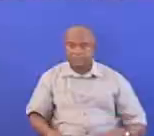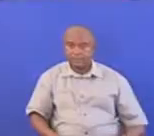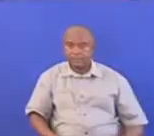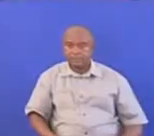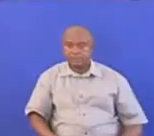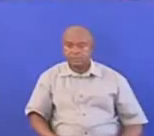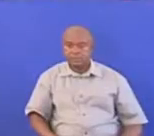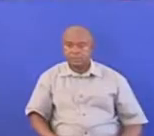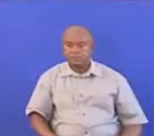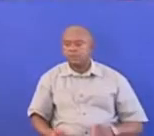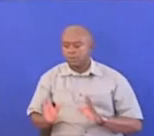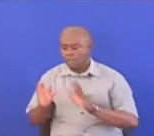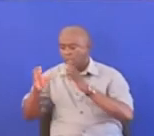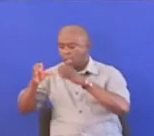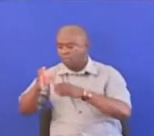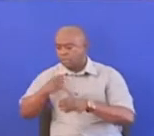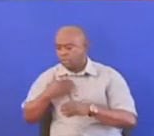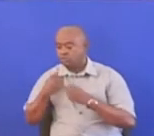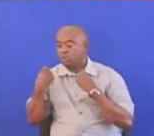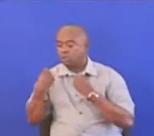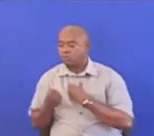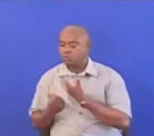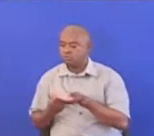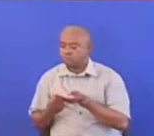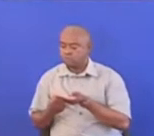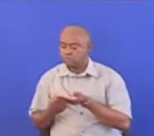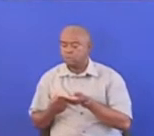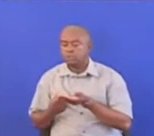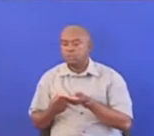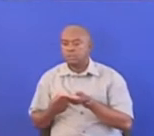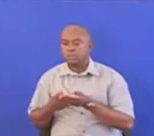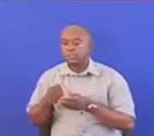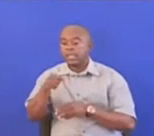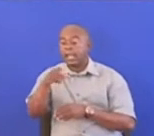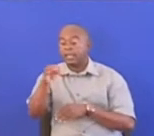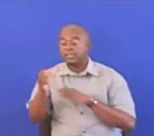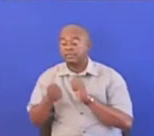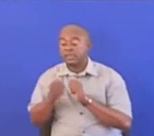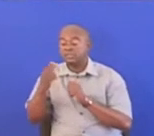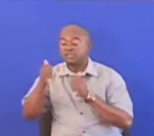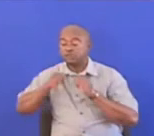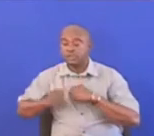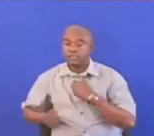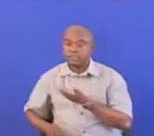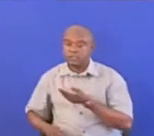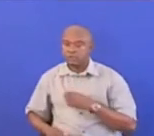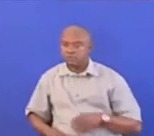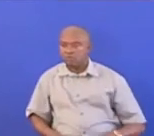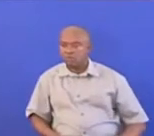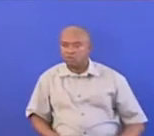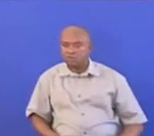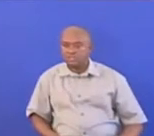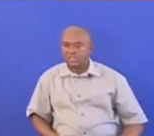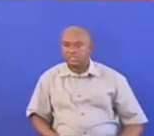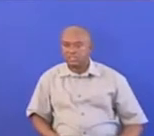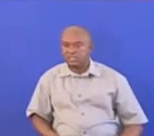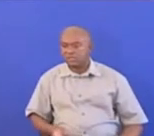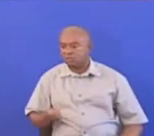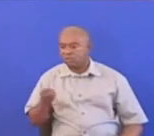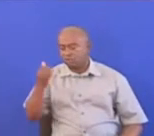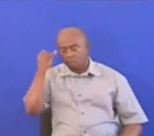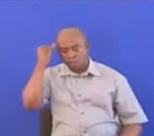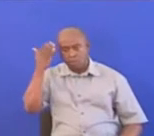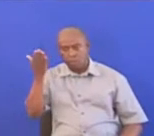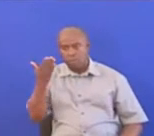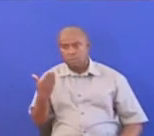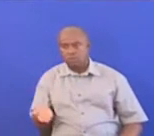lakini pia kamati yetu ya kudumu ya bunge ya ardhi, mali asili na utalii wameshatoa maoni ya kamati juu